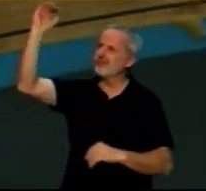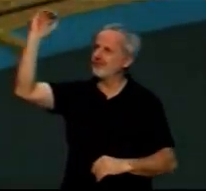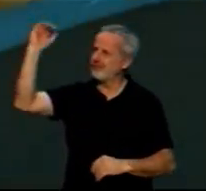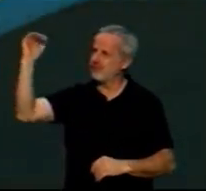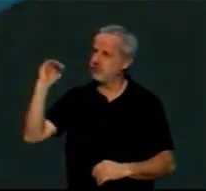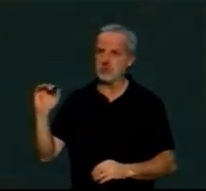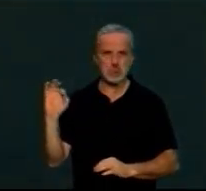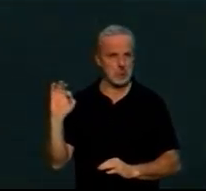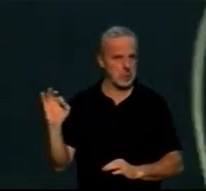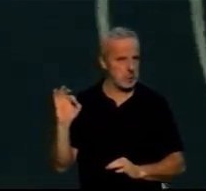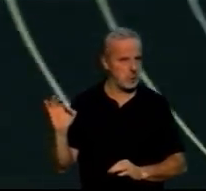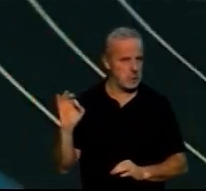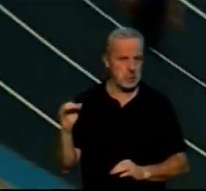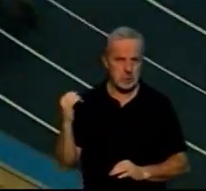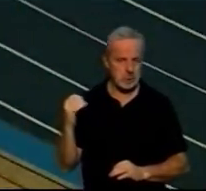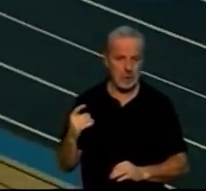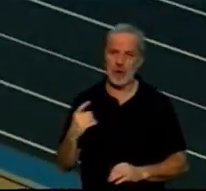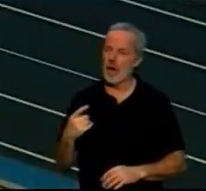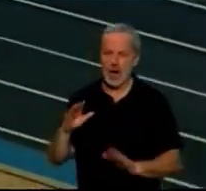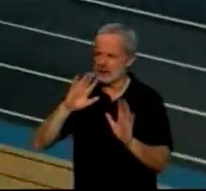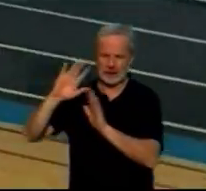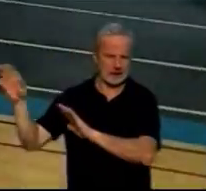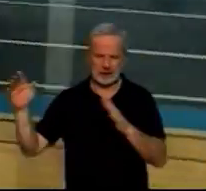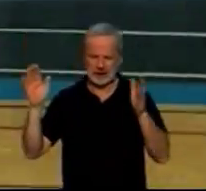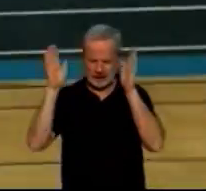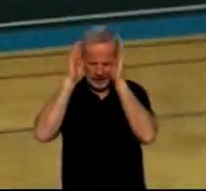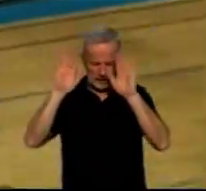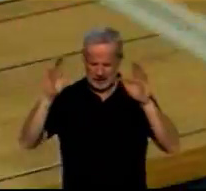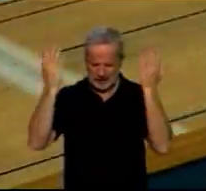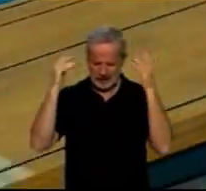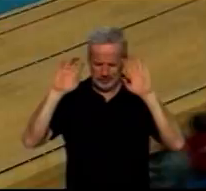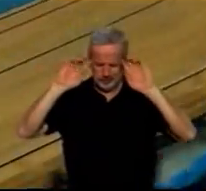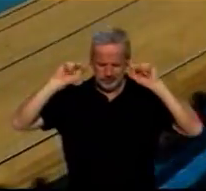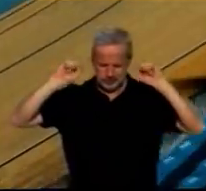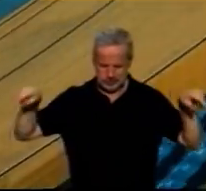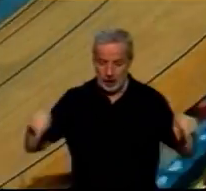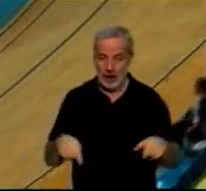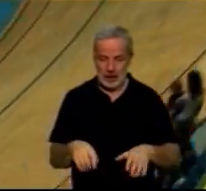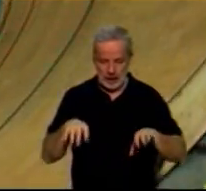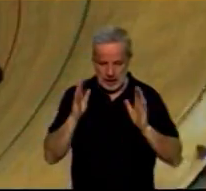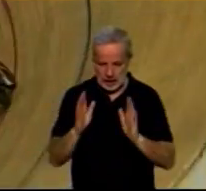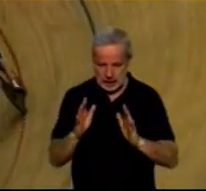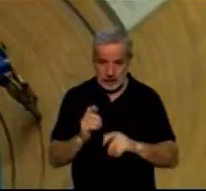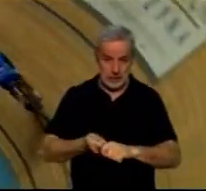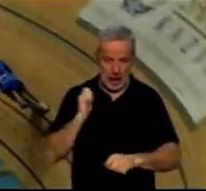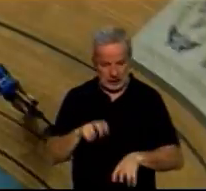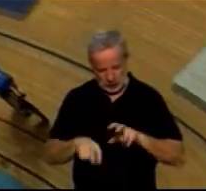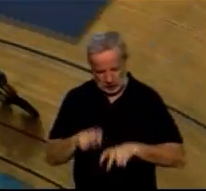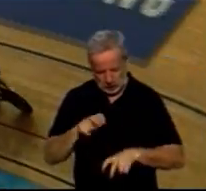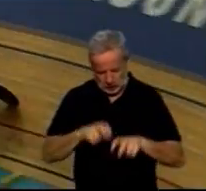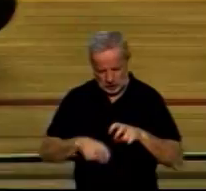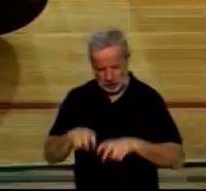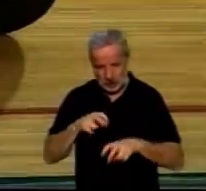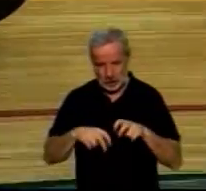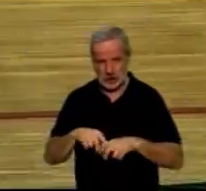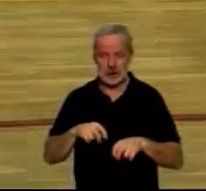jsem se na to nějak nechtěl zaměřovat, jenom vlastně jsem se chtěl zaměřit na svůj výkon, který se vlastně se pak povedlo vlastně dát do toho